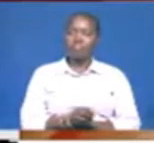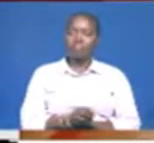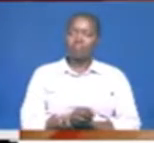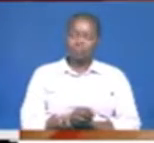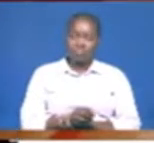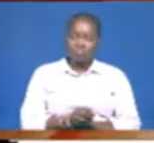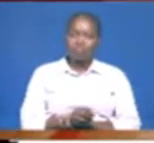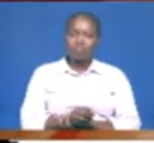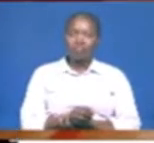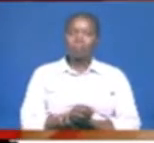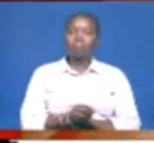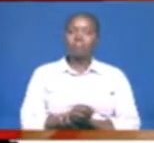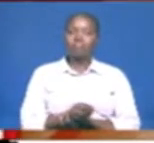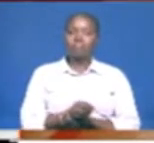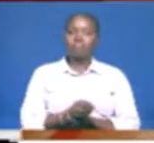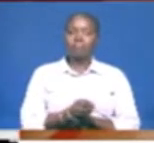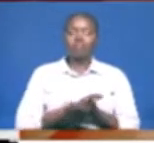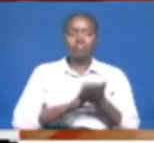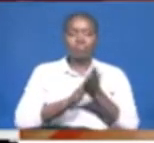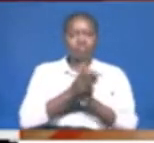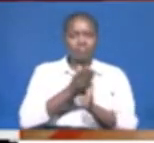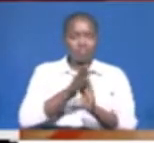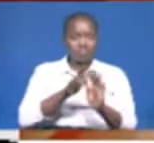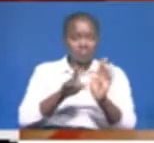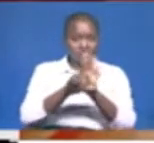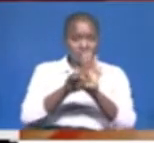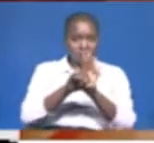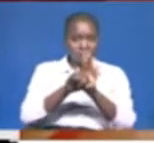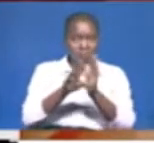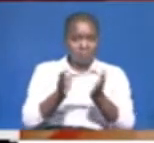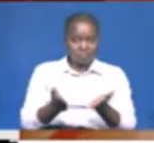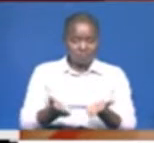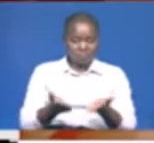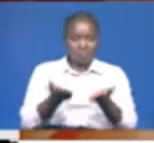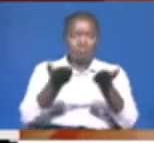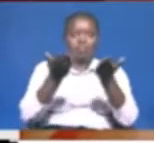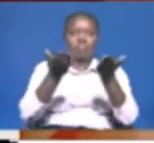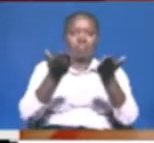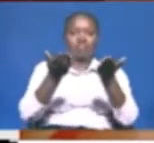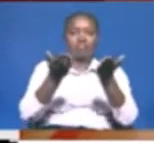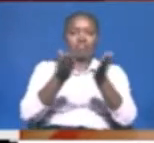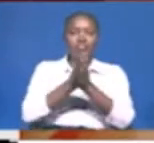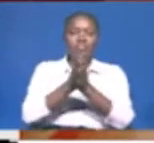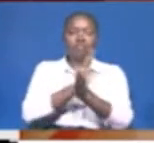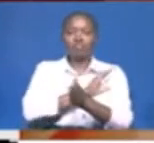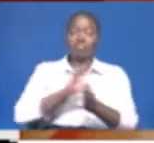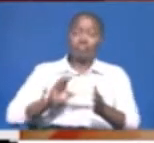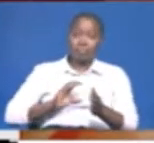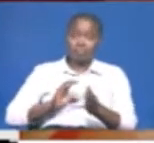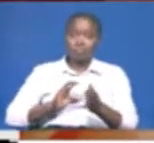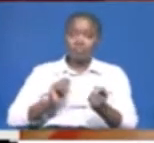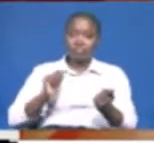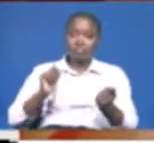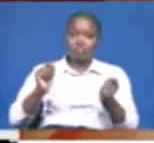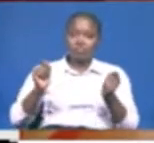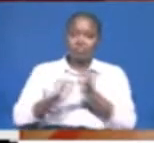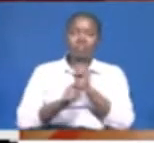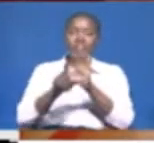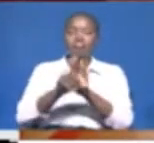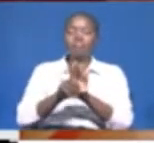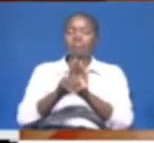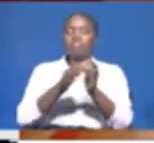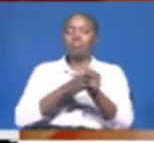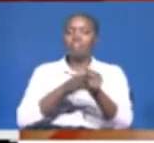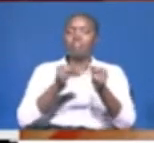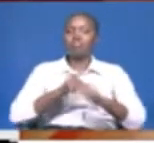Sheria za kutoa msamaha kwa wafungwa zimepigwa msasa na jopo la kuunda sheria na marekebisho ya sheria likiongozwa na mwenyekiti